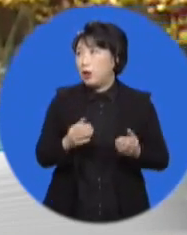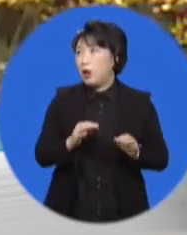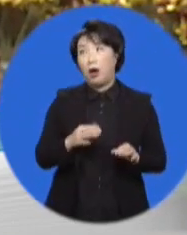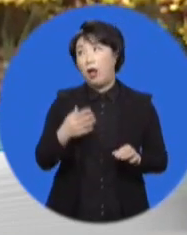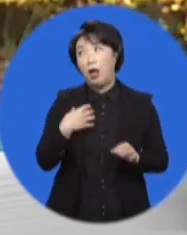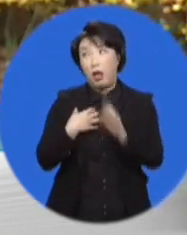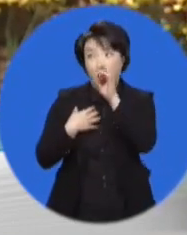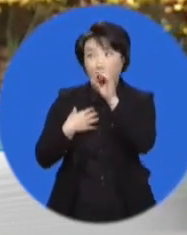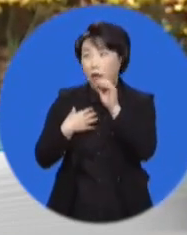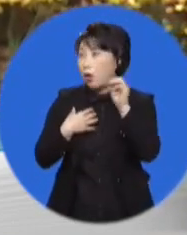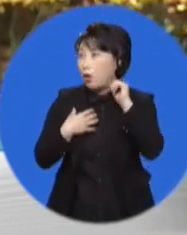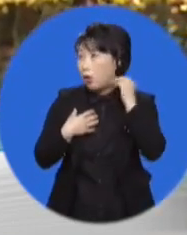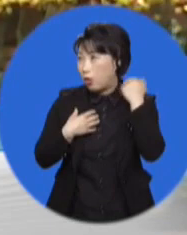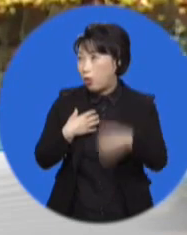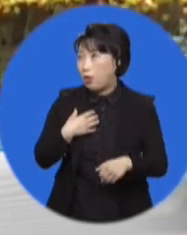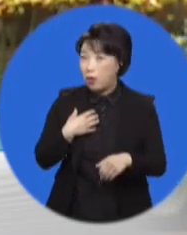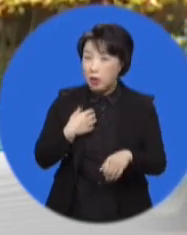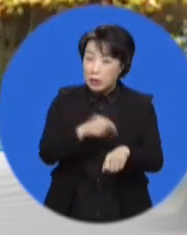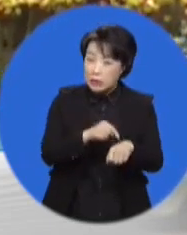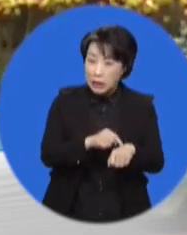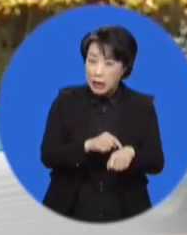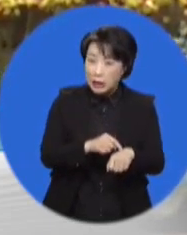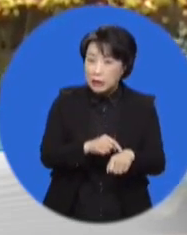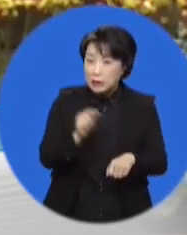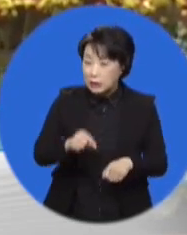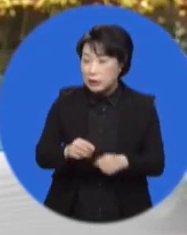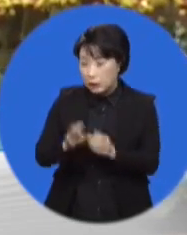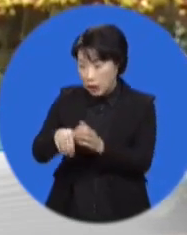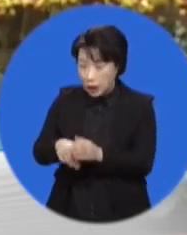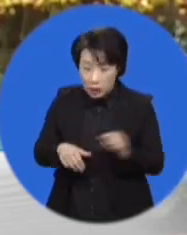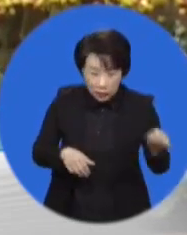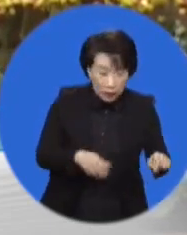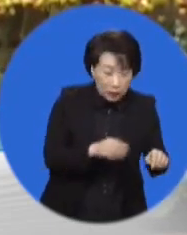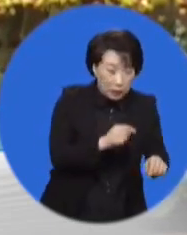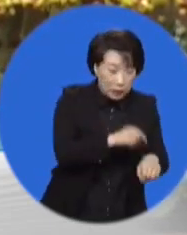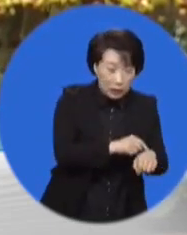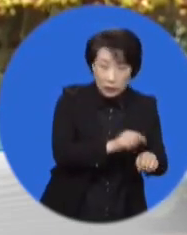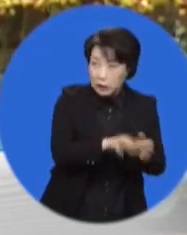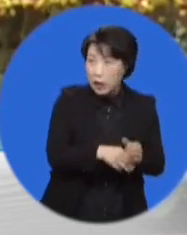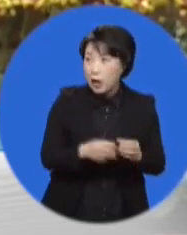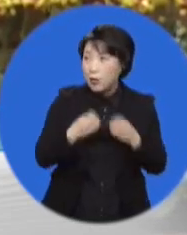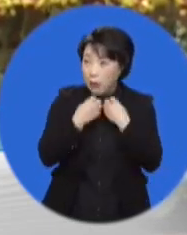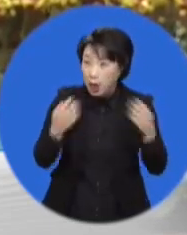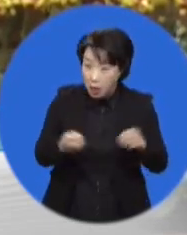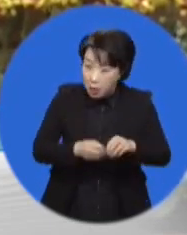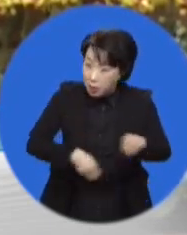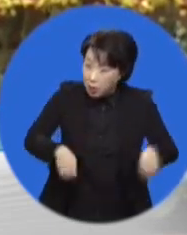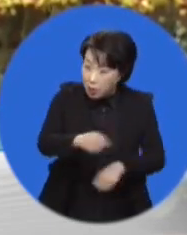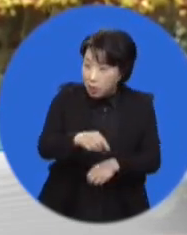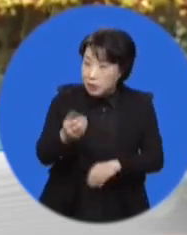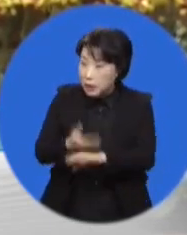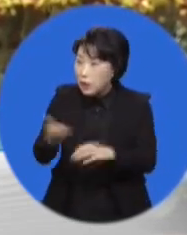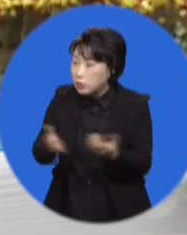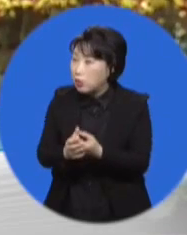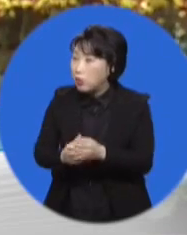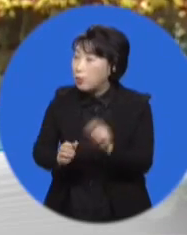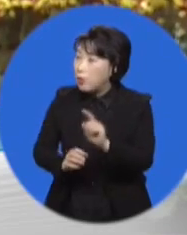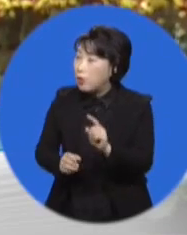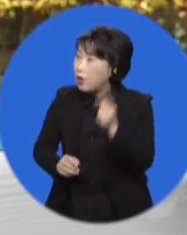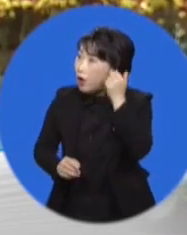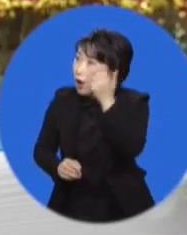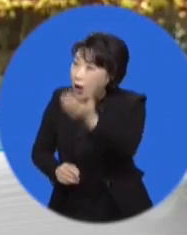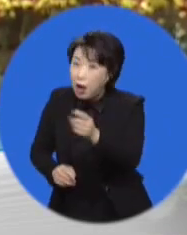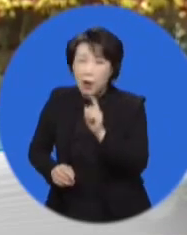이게 감당 여러분이 이 시간과 이 타임이 더블 되는데 이렇게 이렇게 좀 바꿔주시면 안 됩니까? 그런